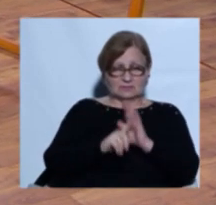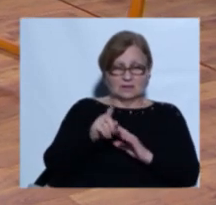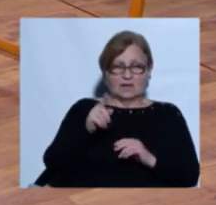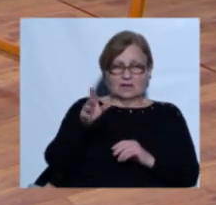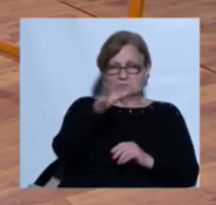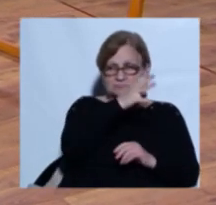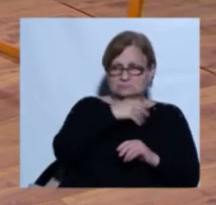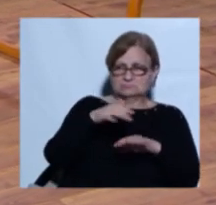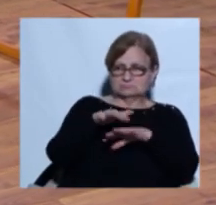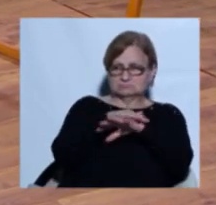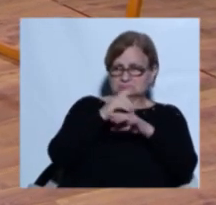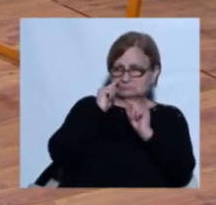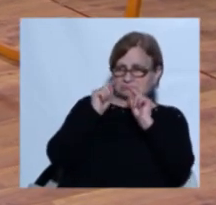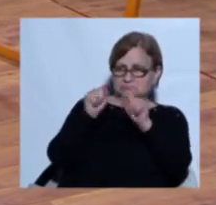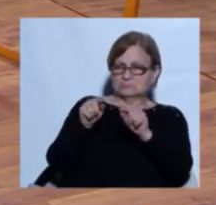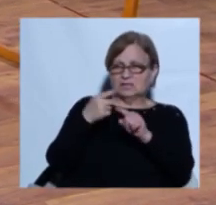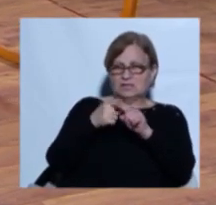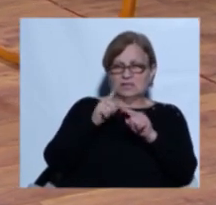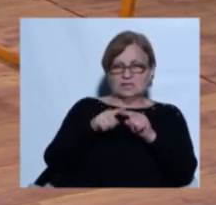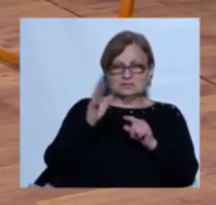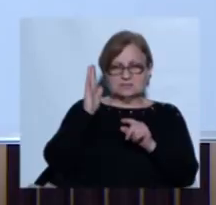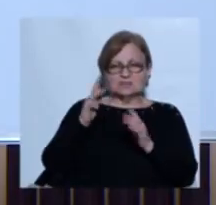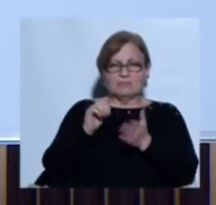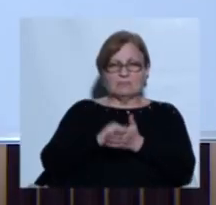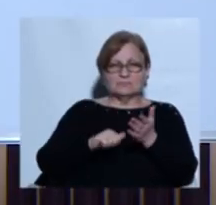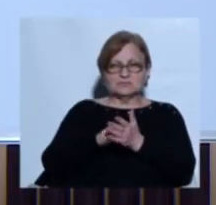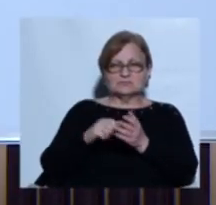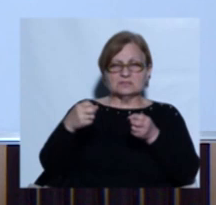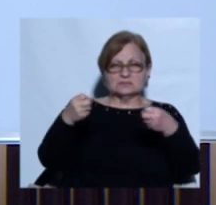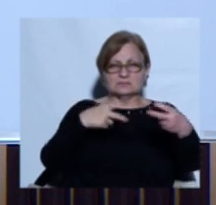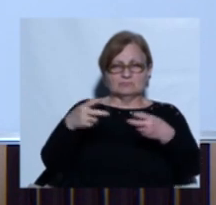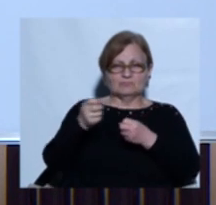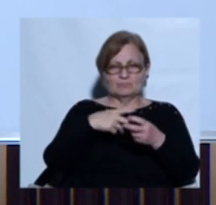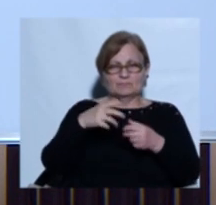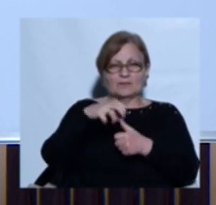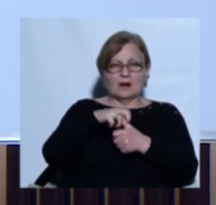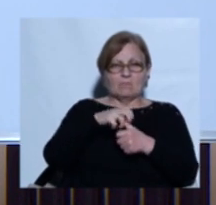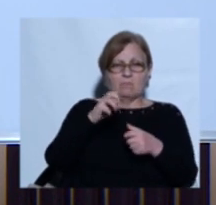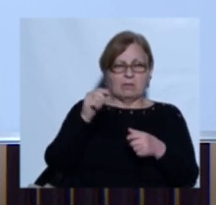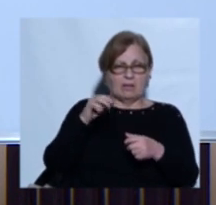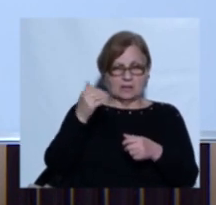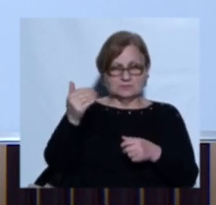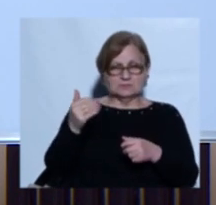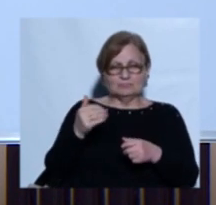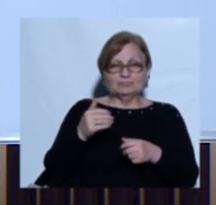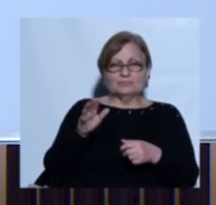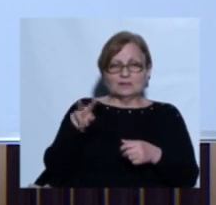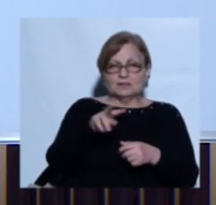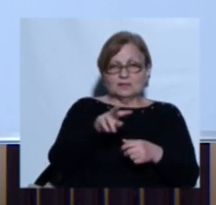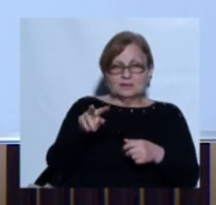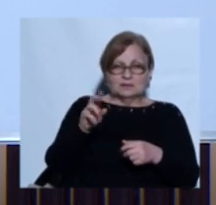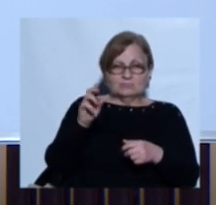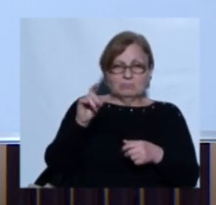ბუნებრივია ახალ ბელადთან მის დაპირისპირებასაც გამოიწვევს და საბოლოოდ სიუჟეტი ისე ვითარდება, რომ ბელადისა და